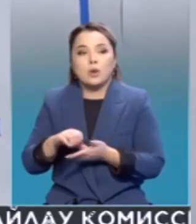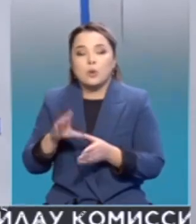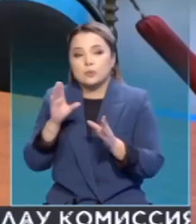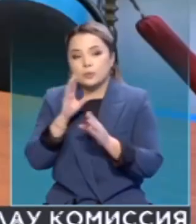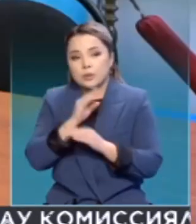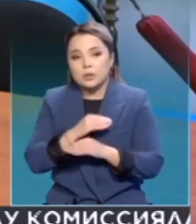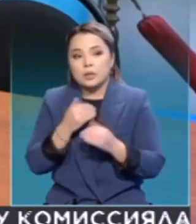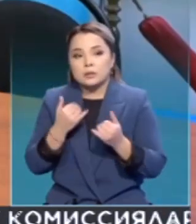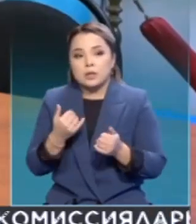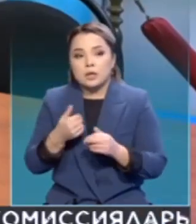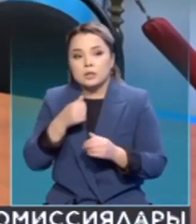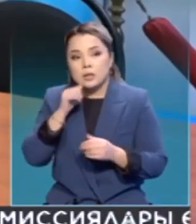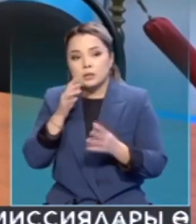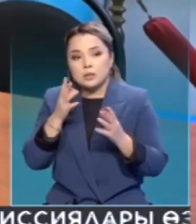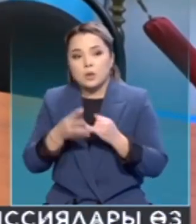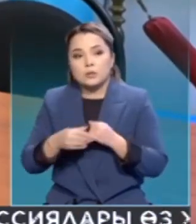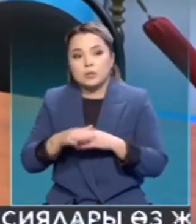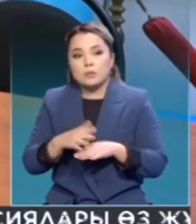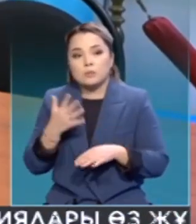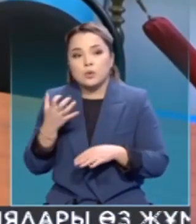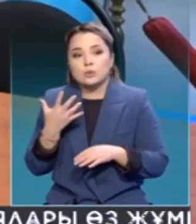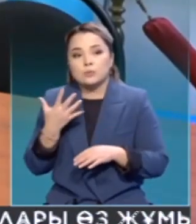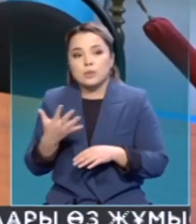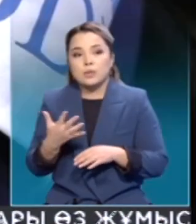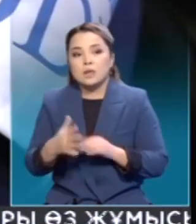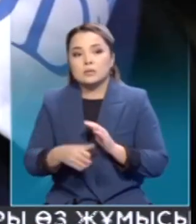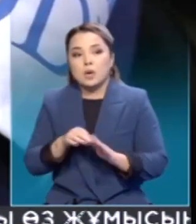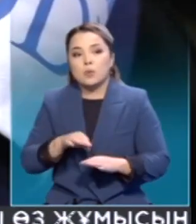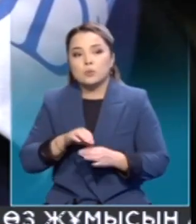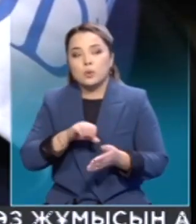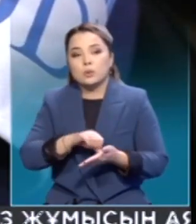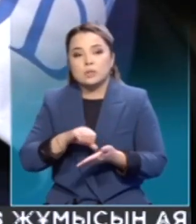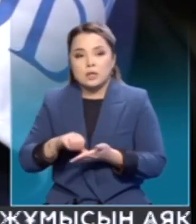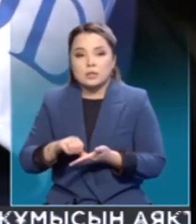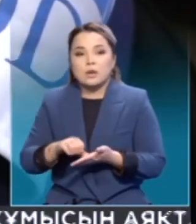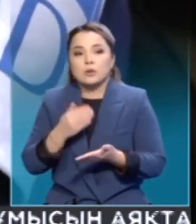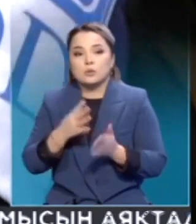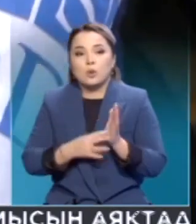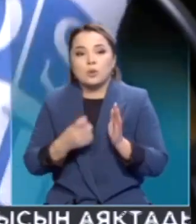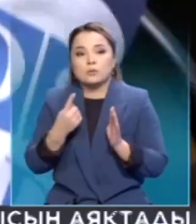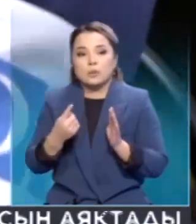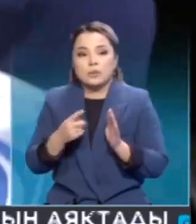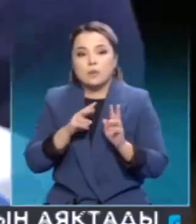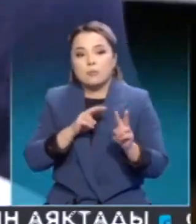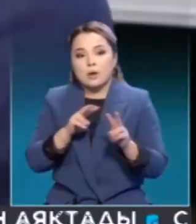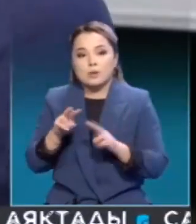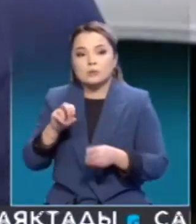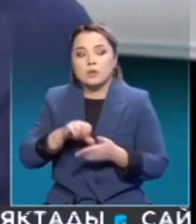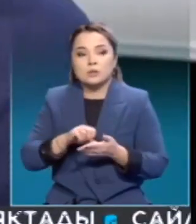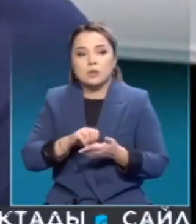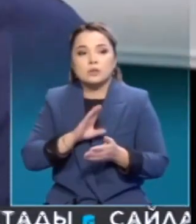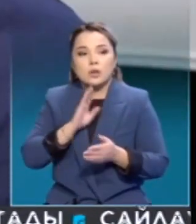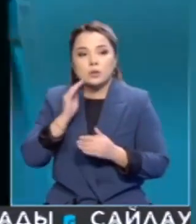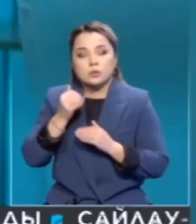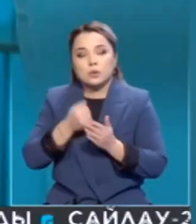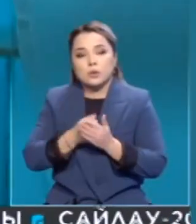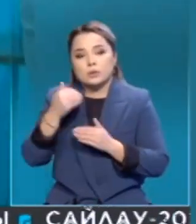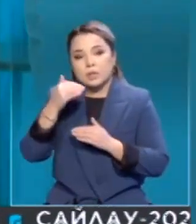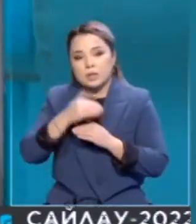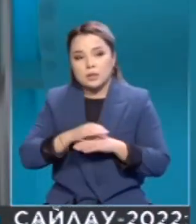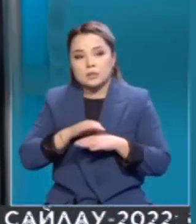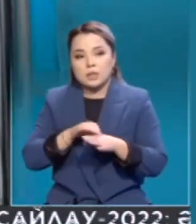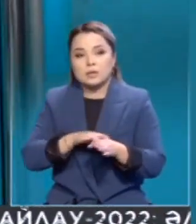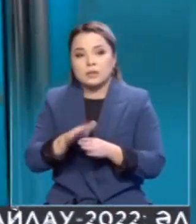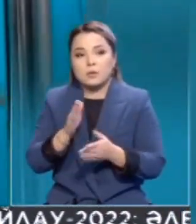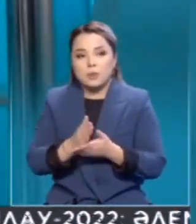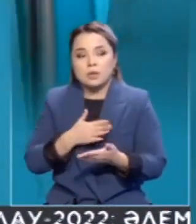үлгерген. Ал кеше өңірдегі 505 сайлау учаскесінде 901 байқаушы таңнан кешке дейін жұмыс істеді. Оған